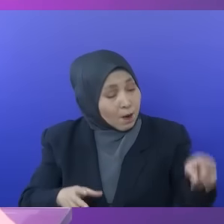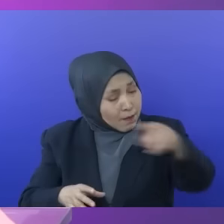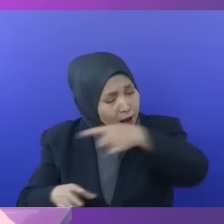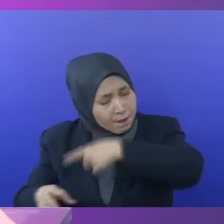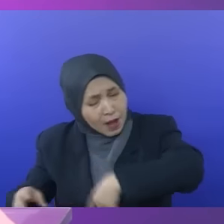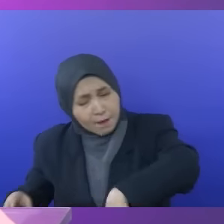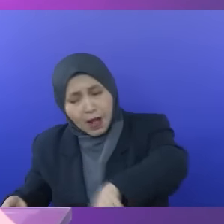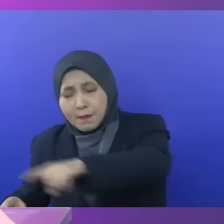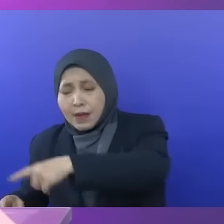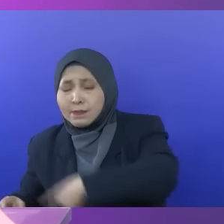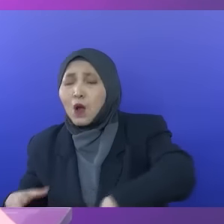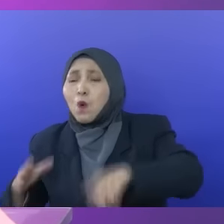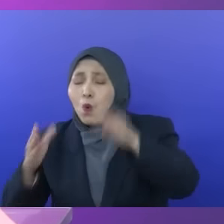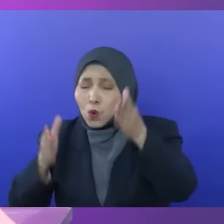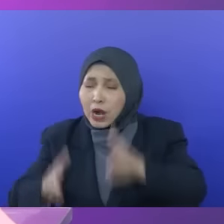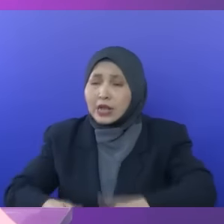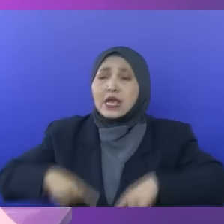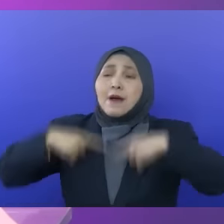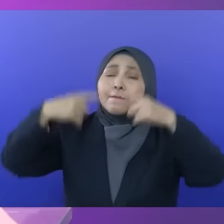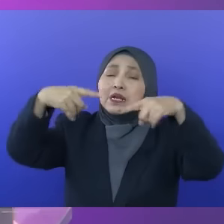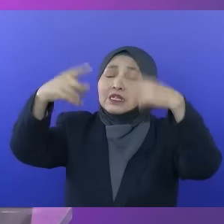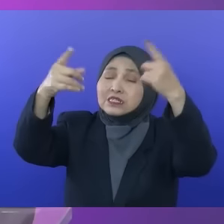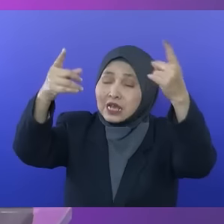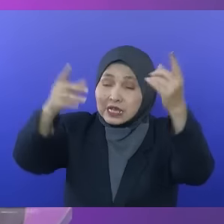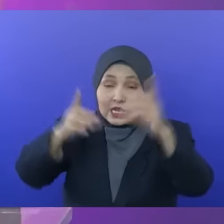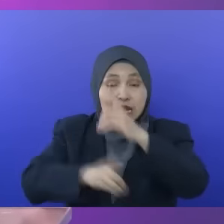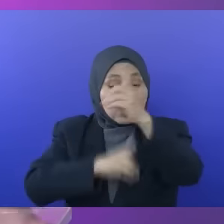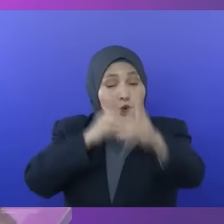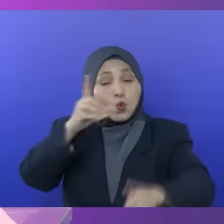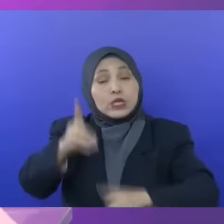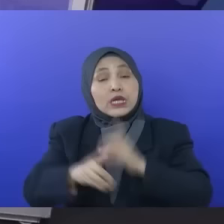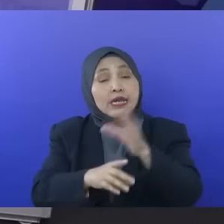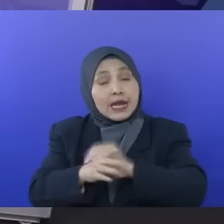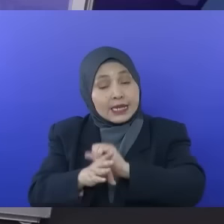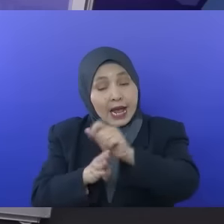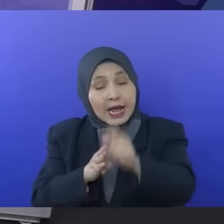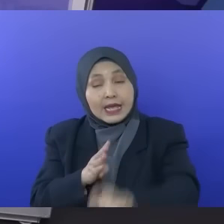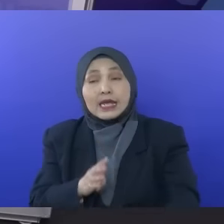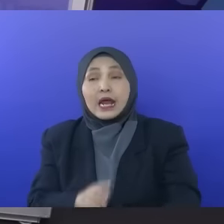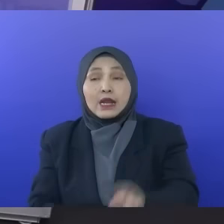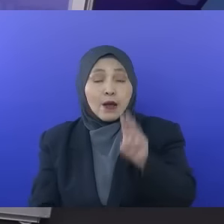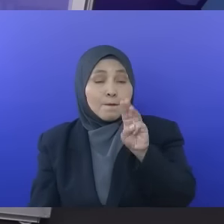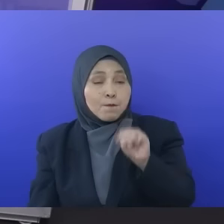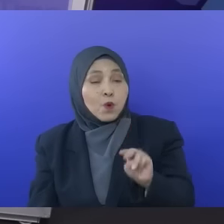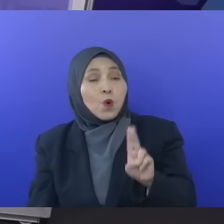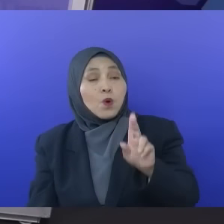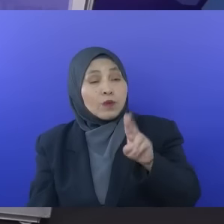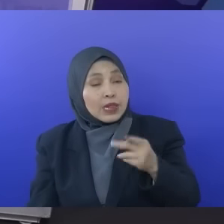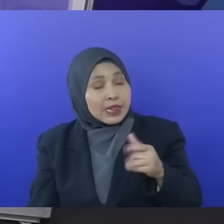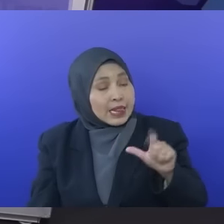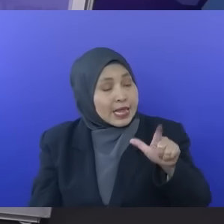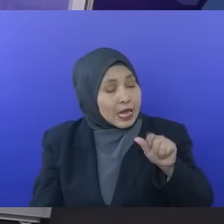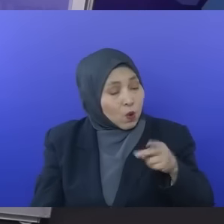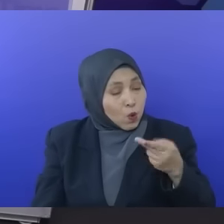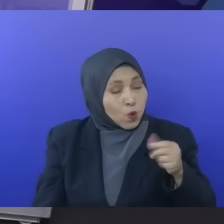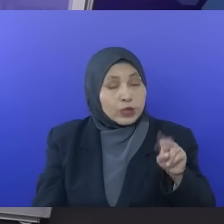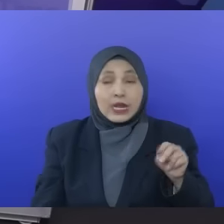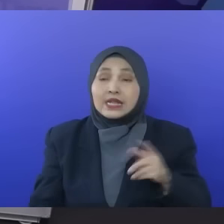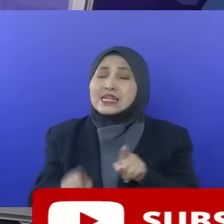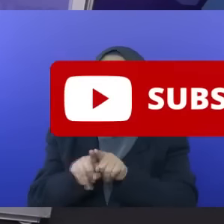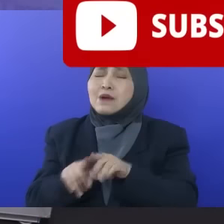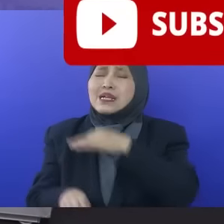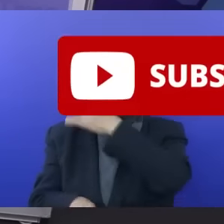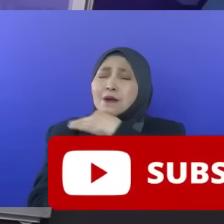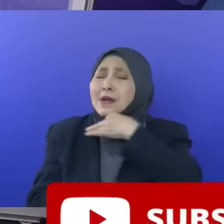orang-orang yang berjaya mufrahun berjaya di dunia dan di akhirat misalnya yaitu seperti petani